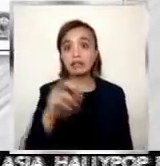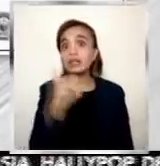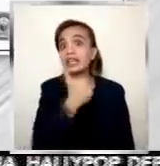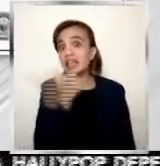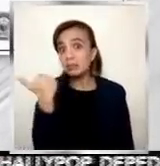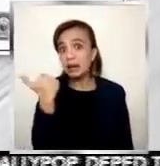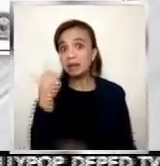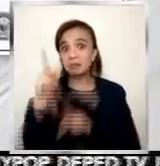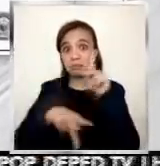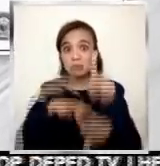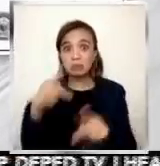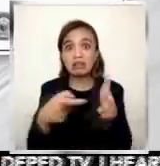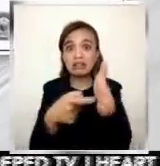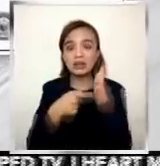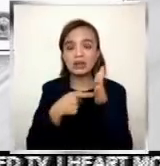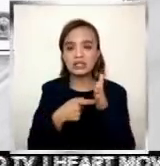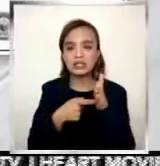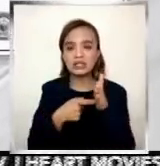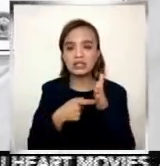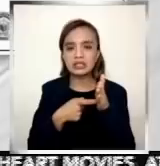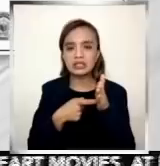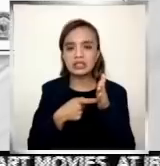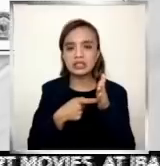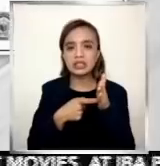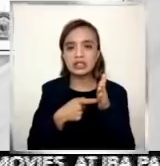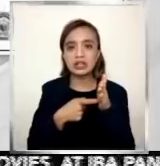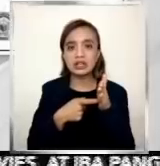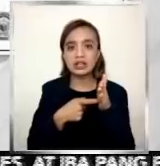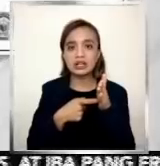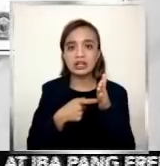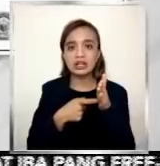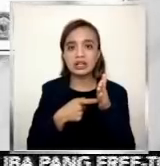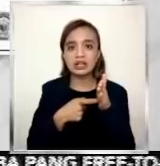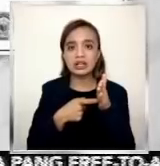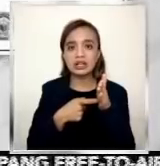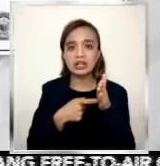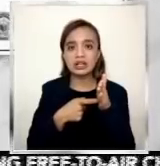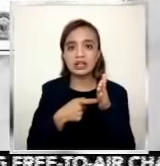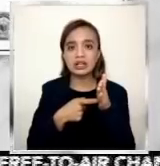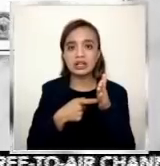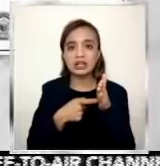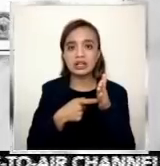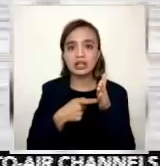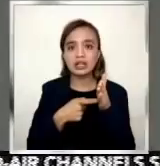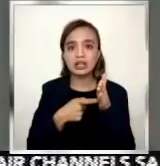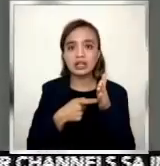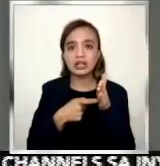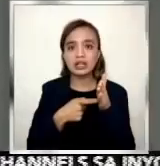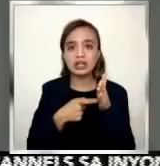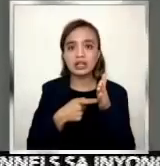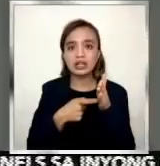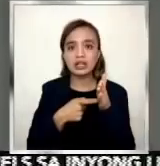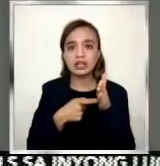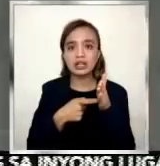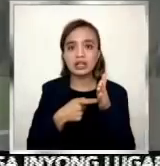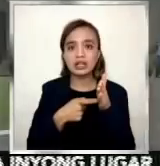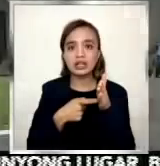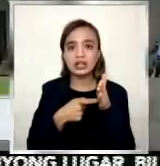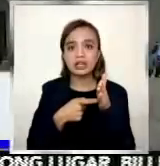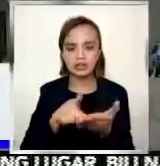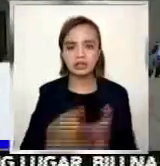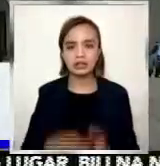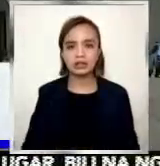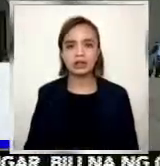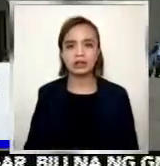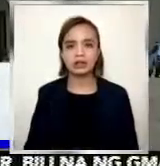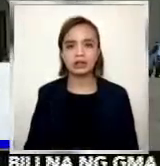nagre-request, kailangang may notaryadong letter of authorization mula sa declarant o may-ari ng SALN. Sinusubukan paraming kuna ng